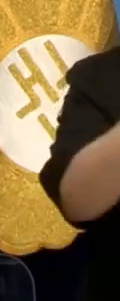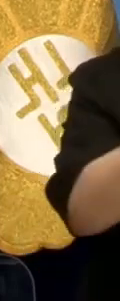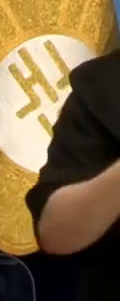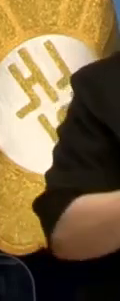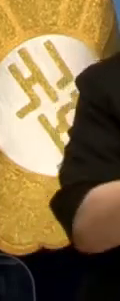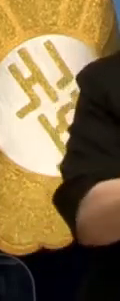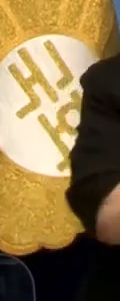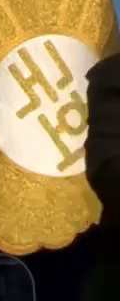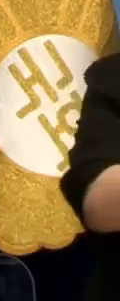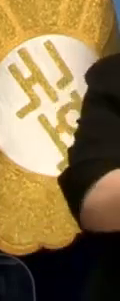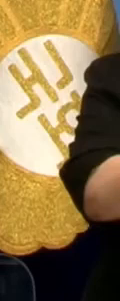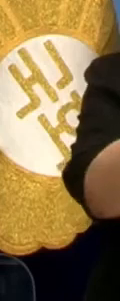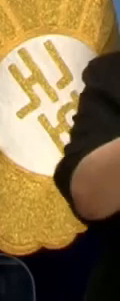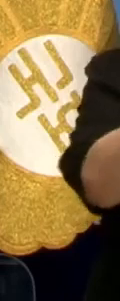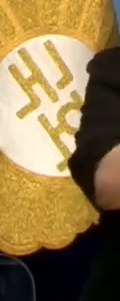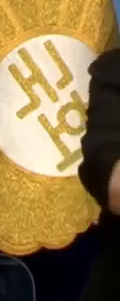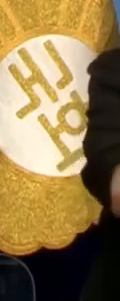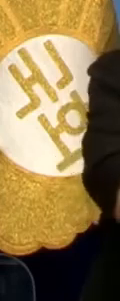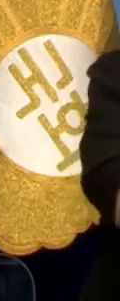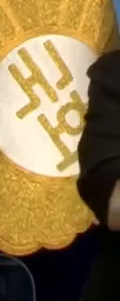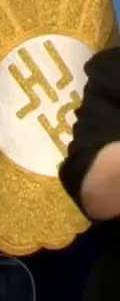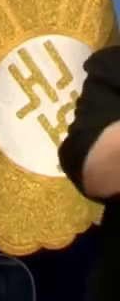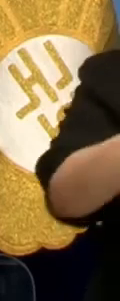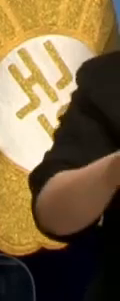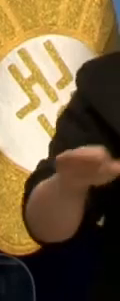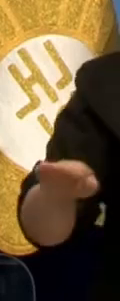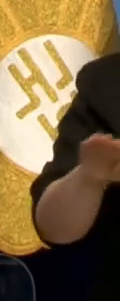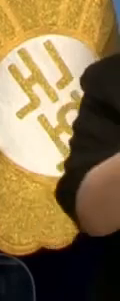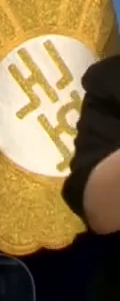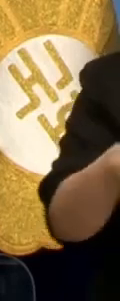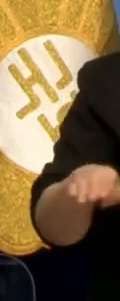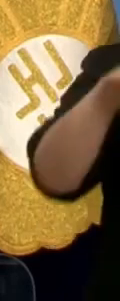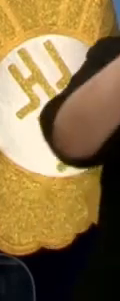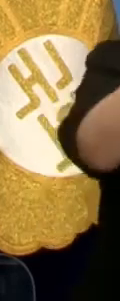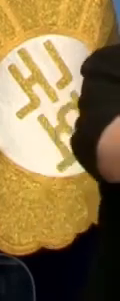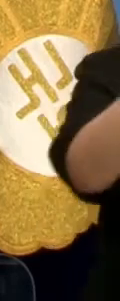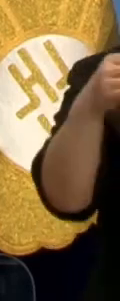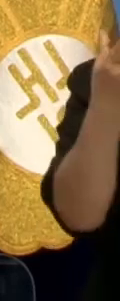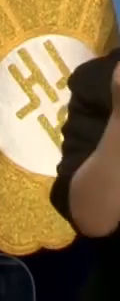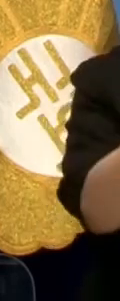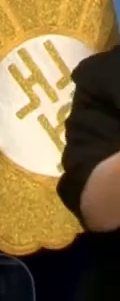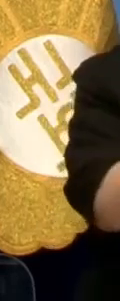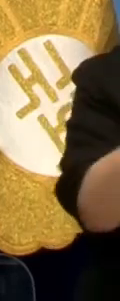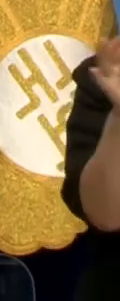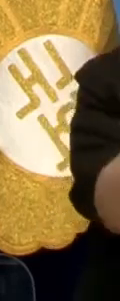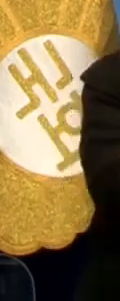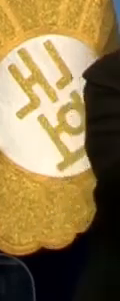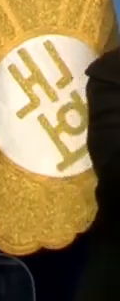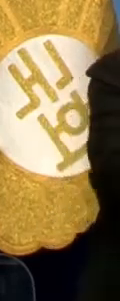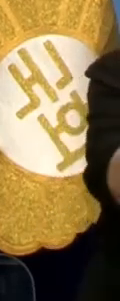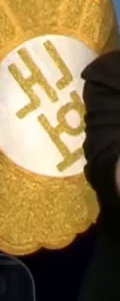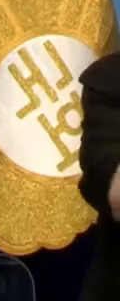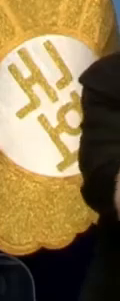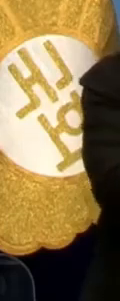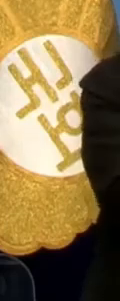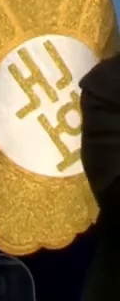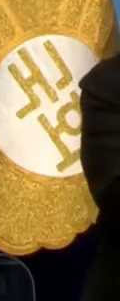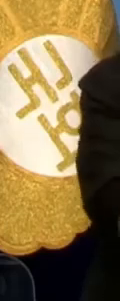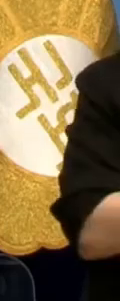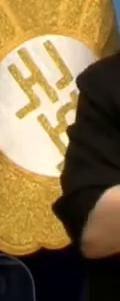경제 활성화와 매출 양극화 완화를 위해서 소멸성 지역화폐로 지급되는